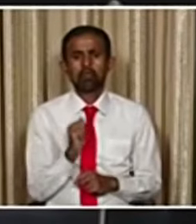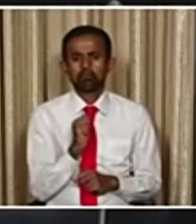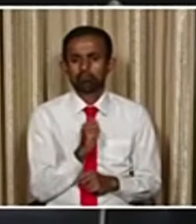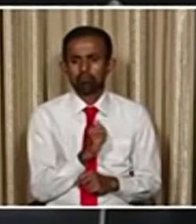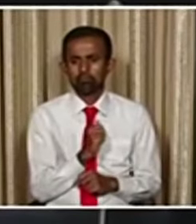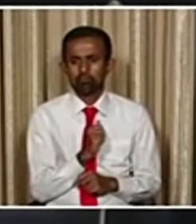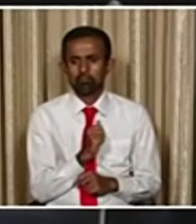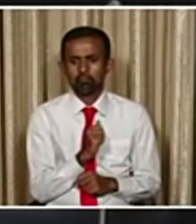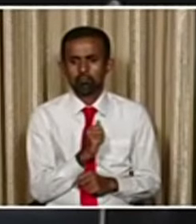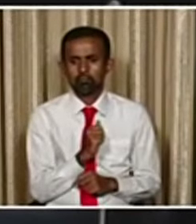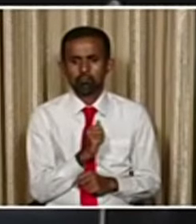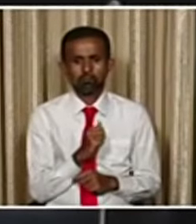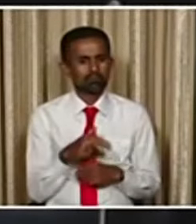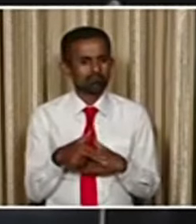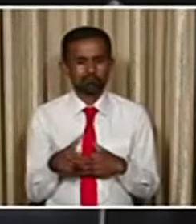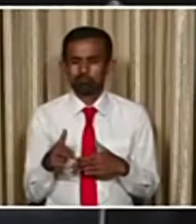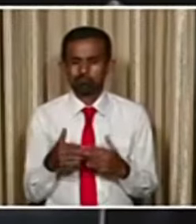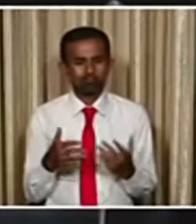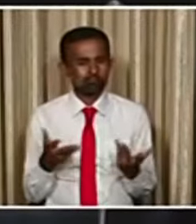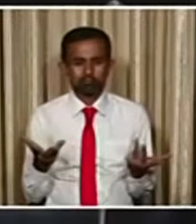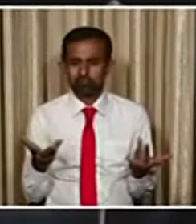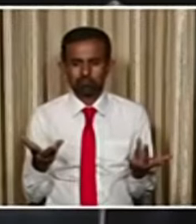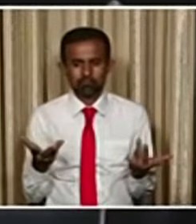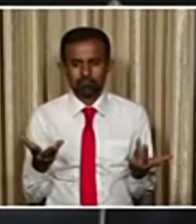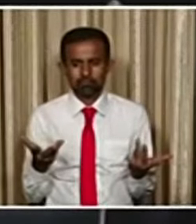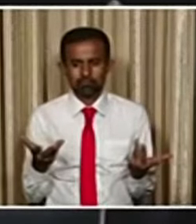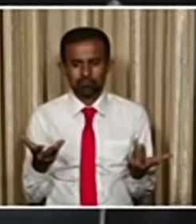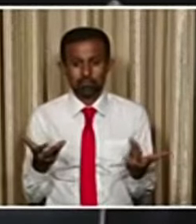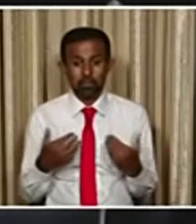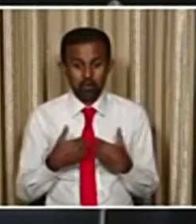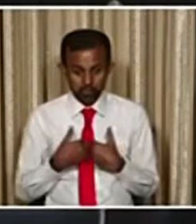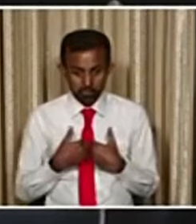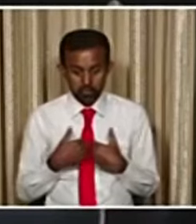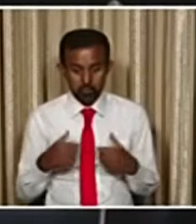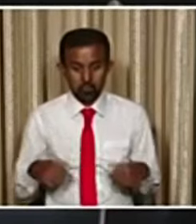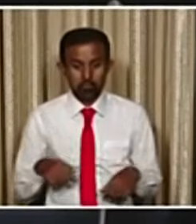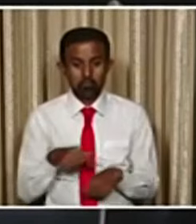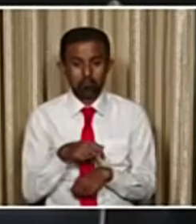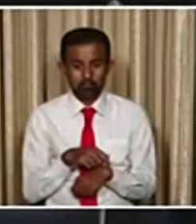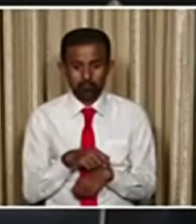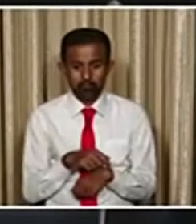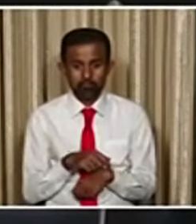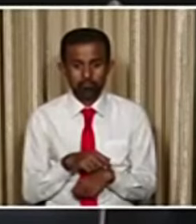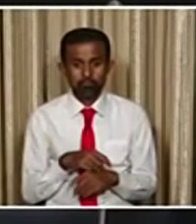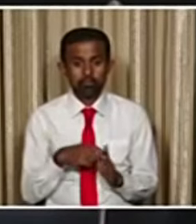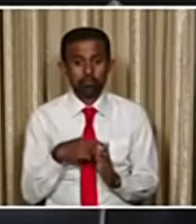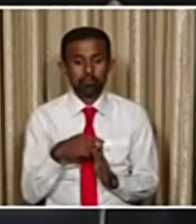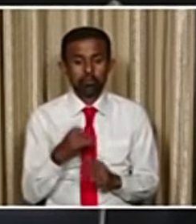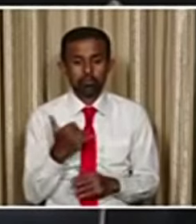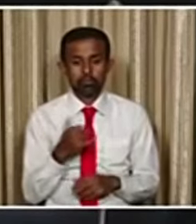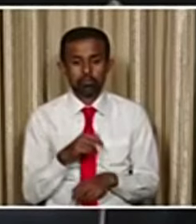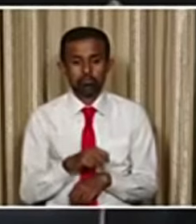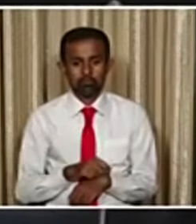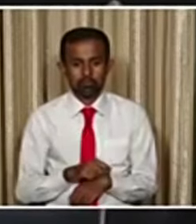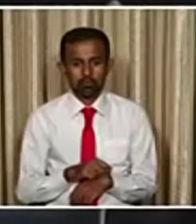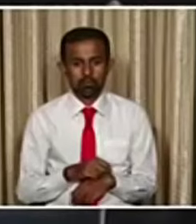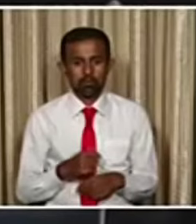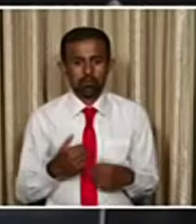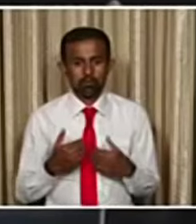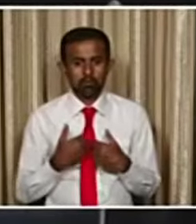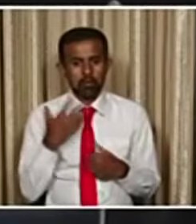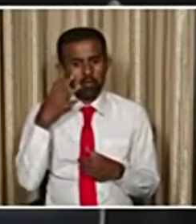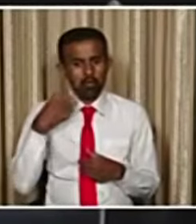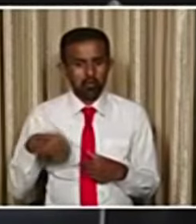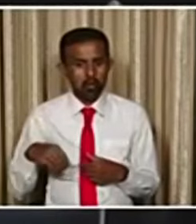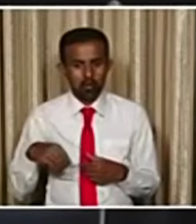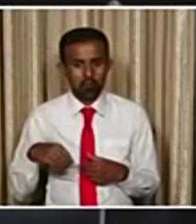ඕන? කිසිම හේතුවක් නැහැ. අපි මේ අවස්ථාවේදී ශ්‍රී ලංකාව සමහර වෙලාවට අපිට